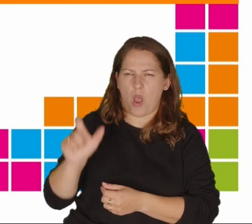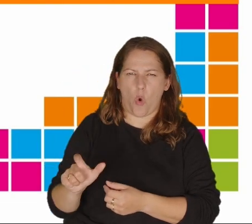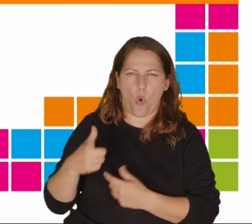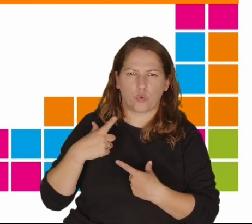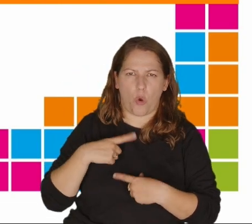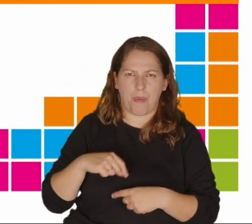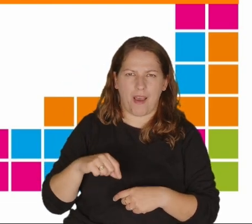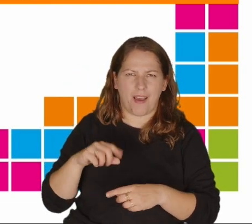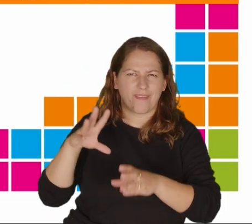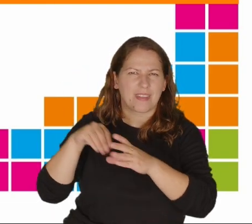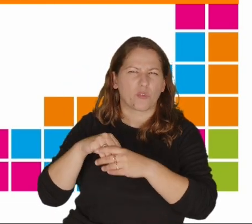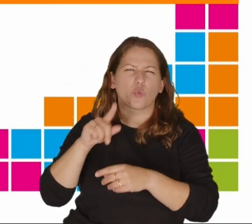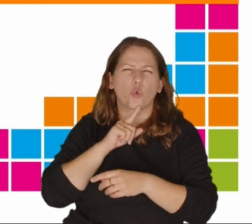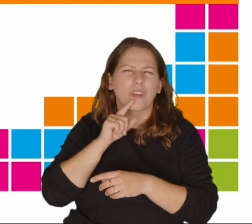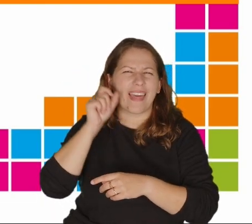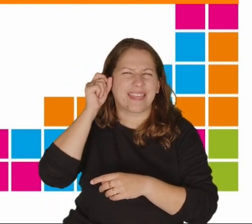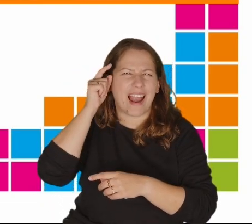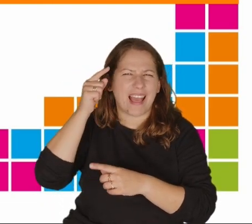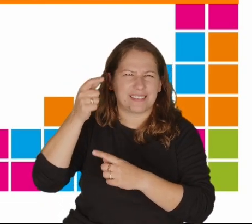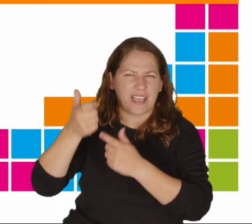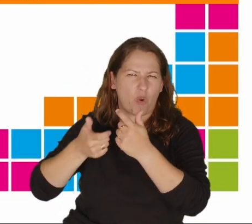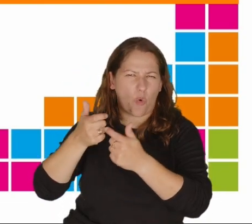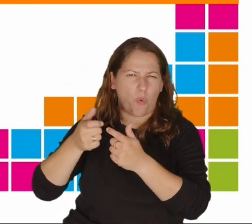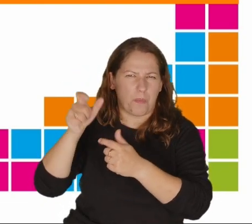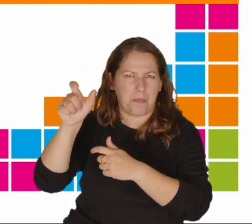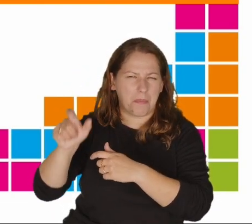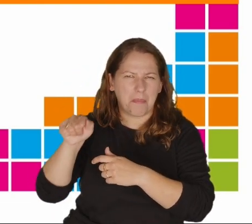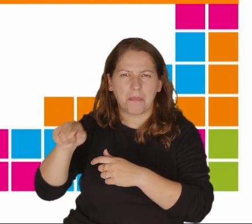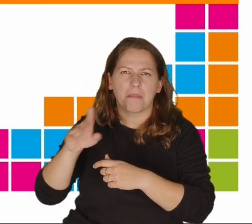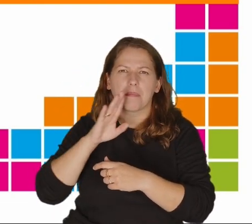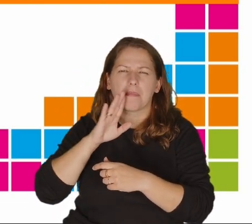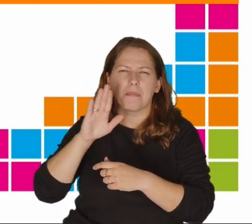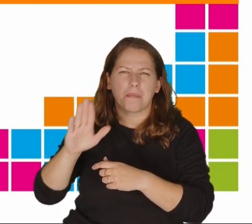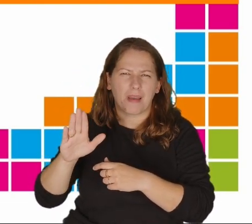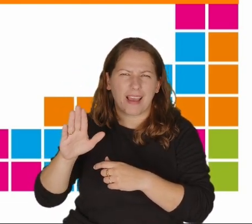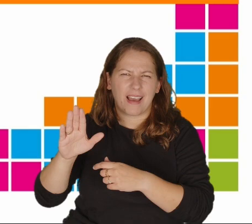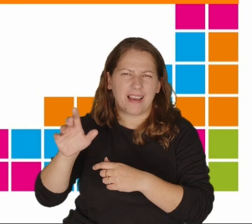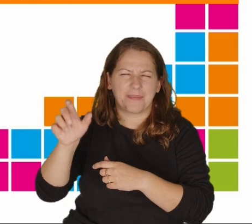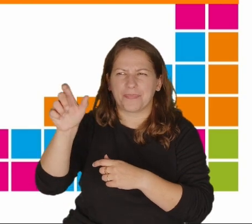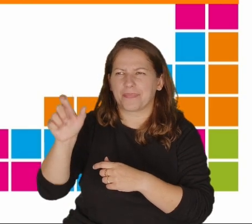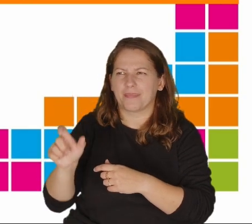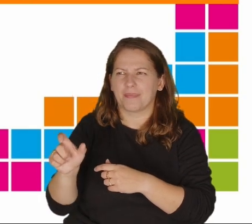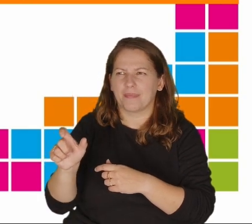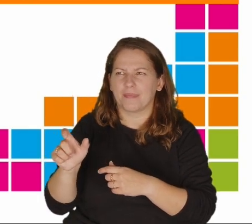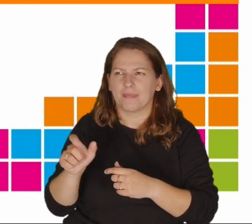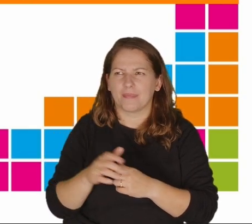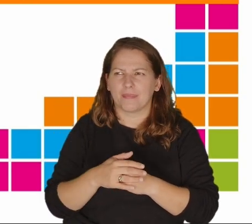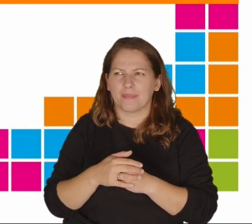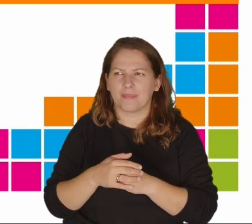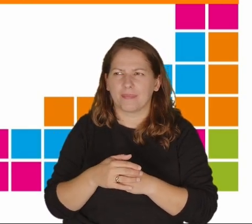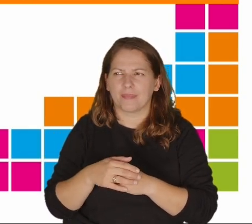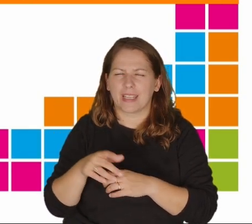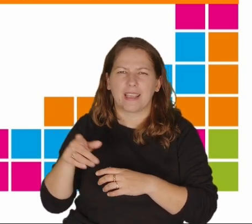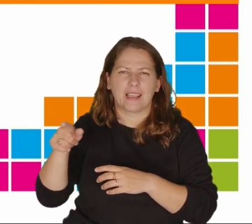jest wygenerowana przez sztuczną inteligencję. Ona ma takiego skina z bajki,